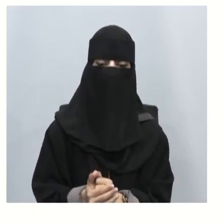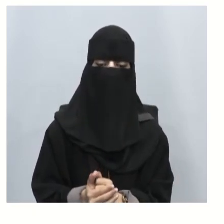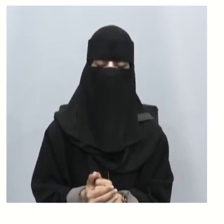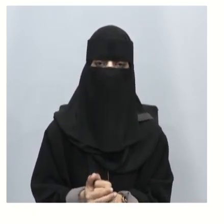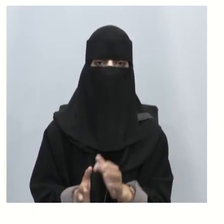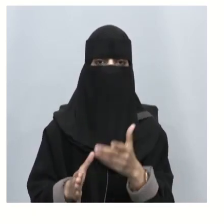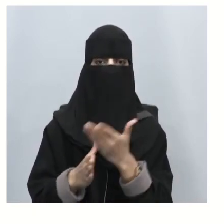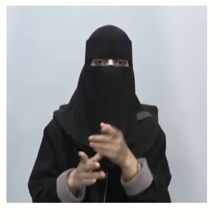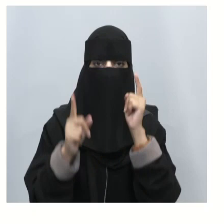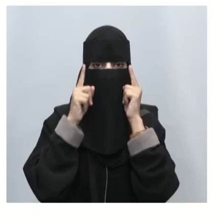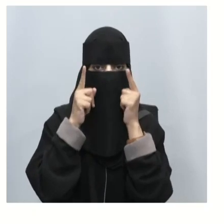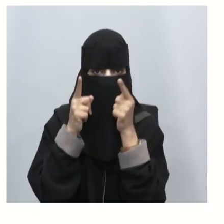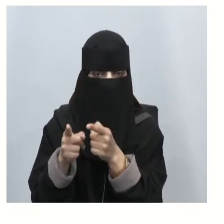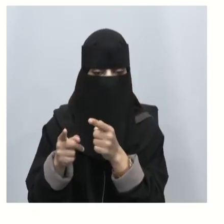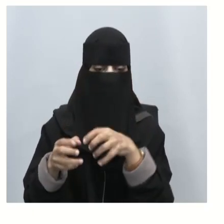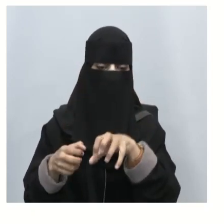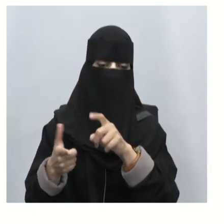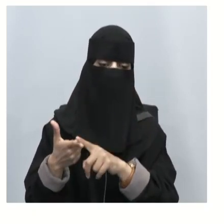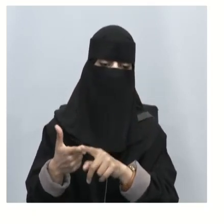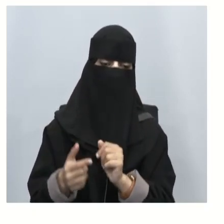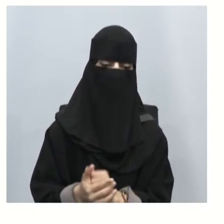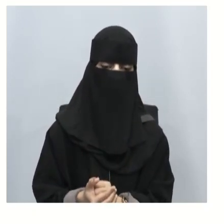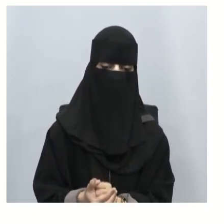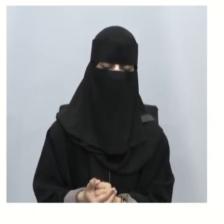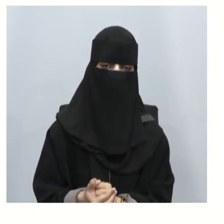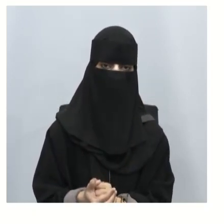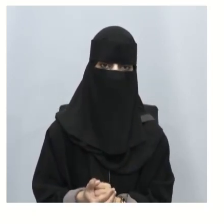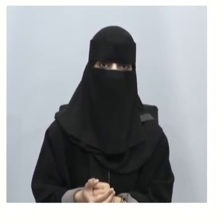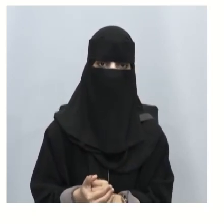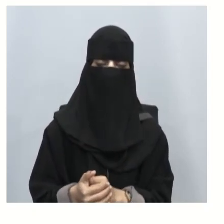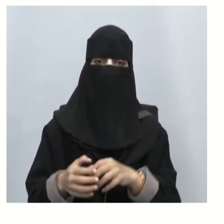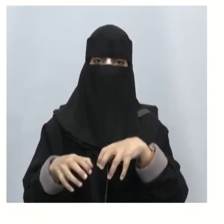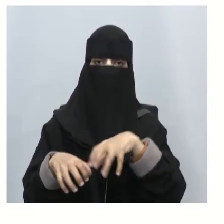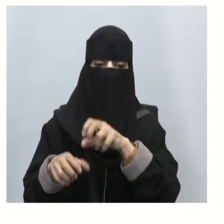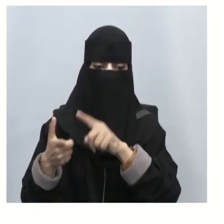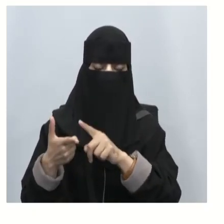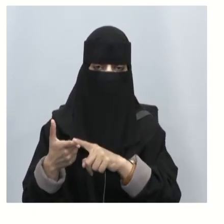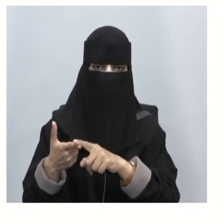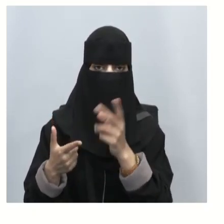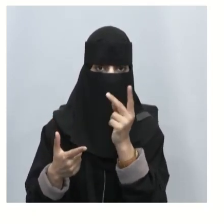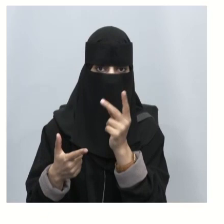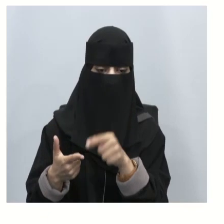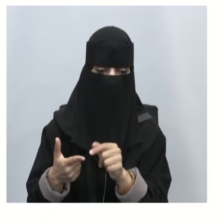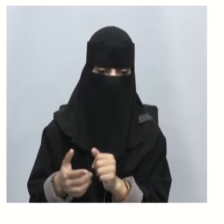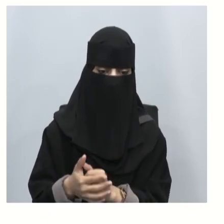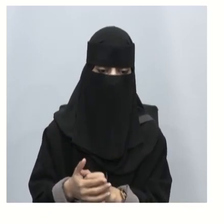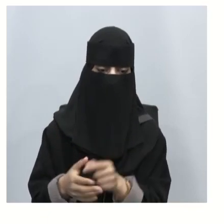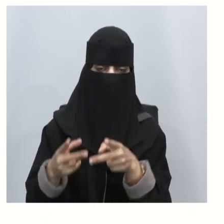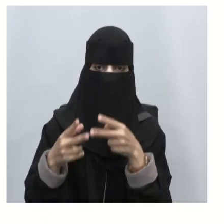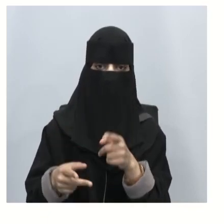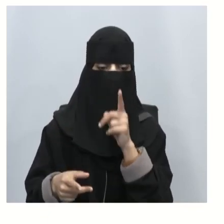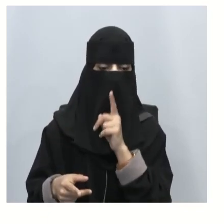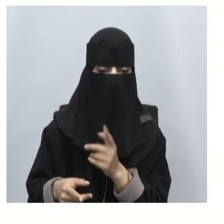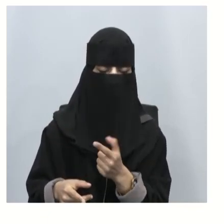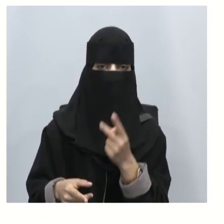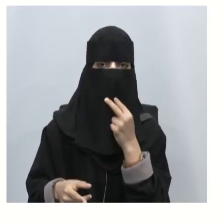وما هي السمه البارزه في هذا العصر العصر العباسي الثاني طلابي وطالبات الاعزاء بدا